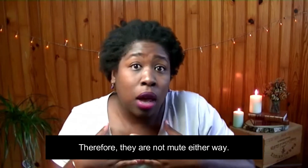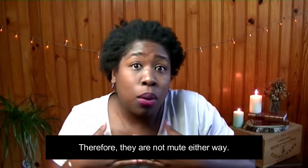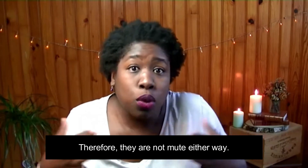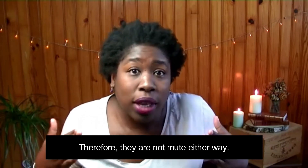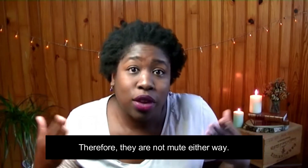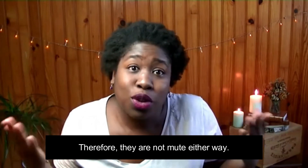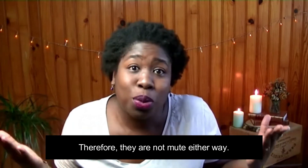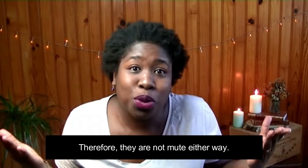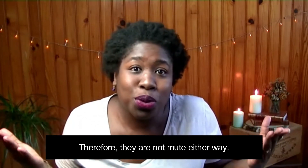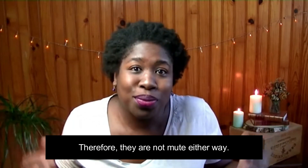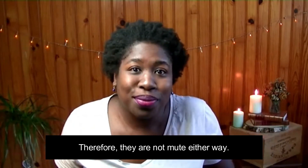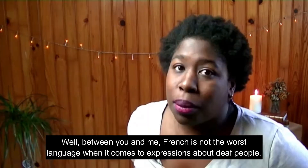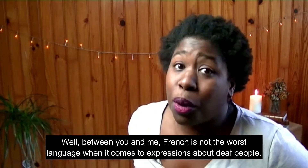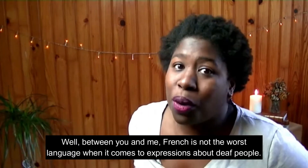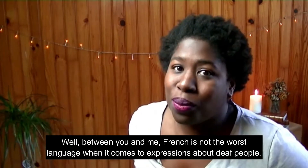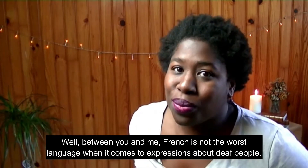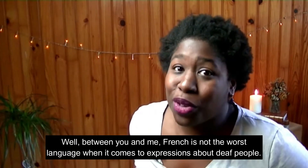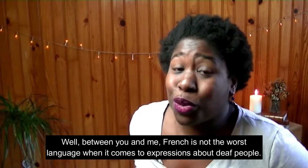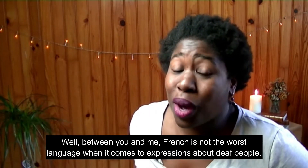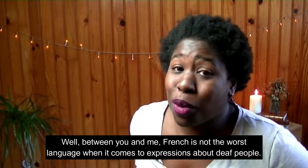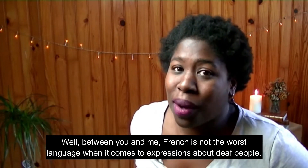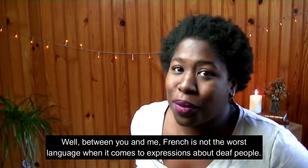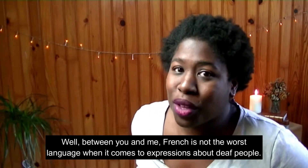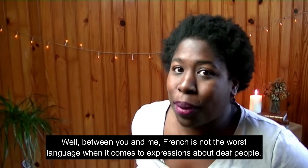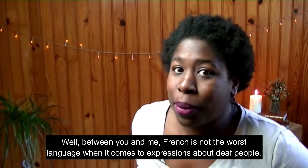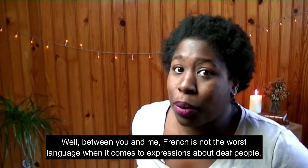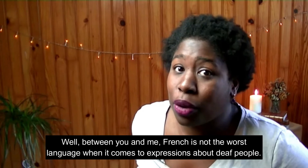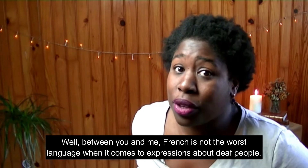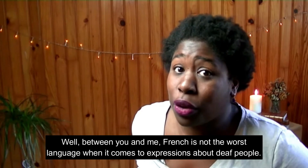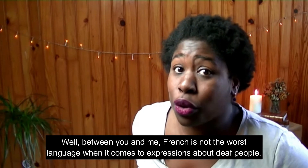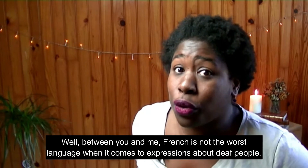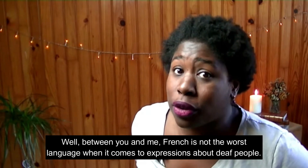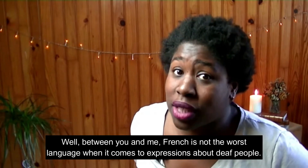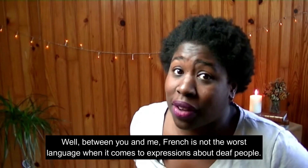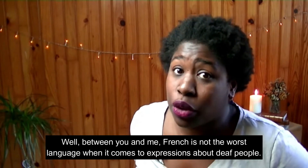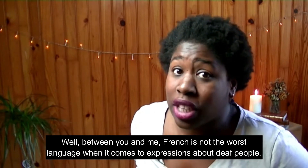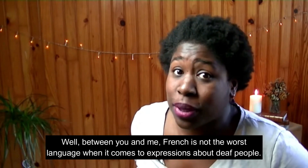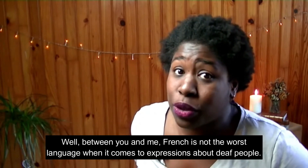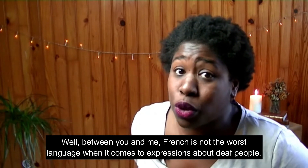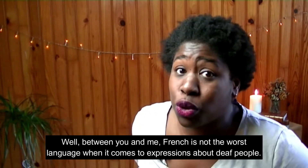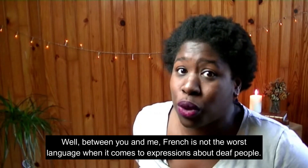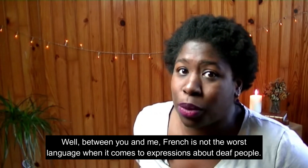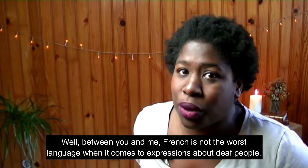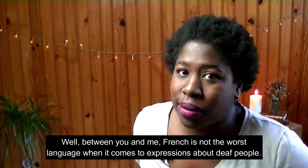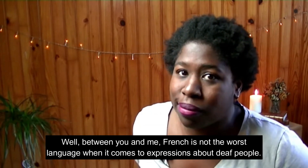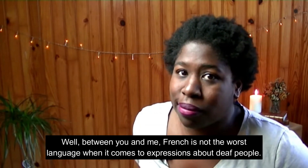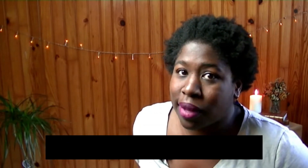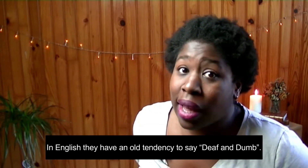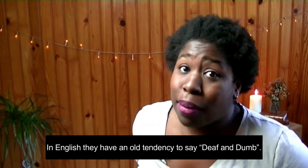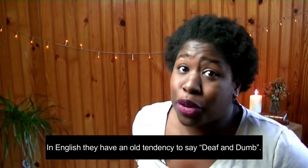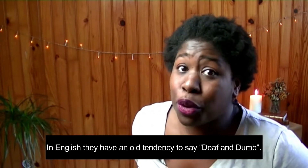pas muettes non plus. Bon, et de toi à moi, on n'est pas les plus mal lotis en tant que français avec notre expression sourd et